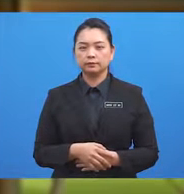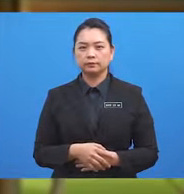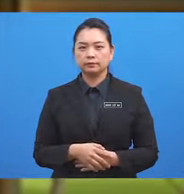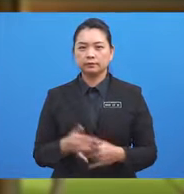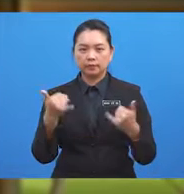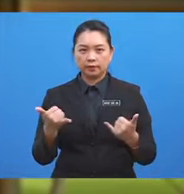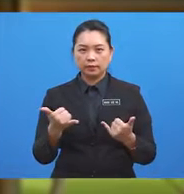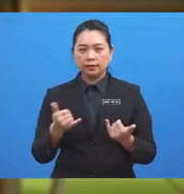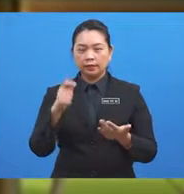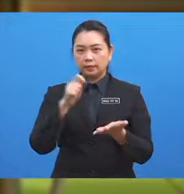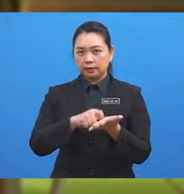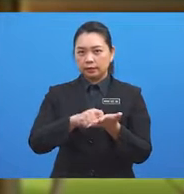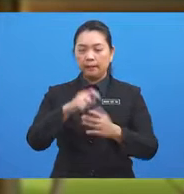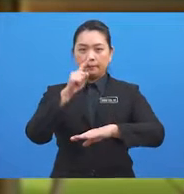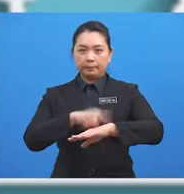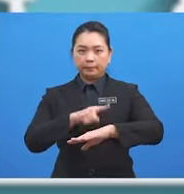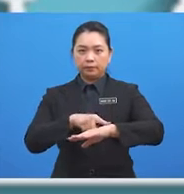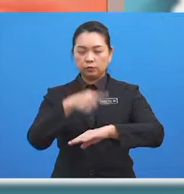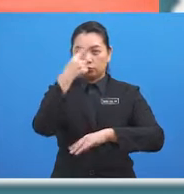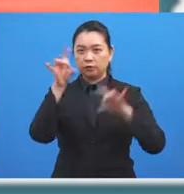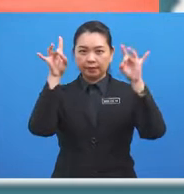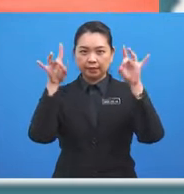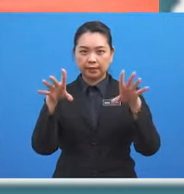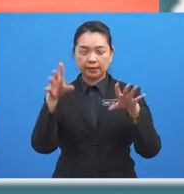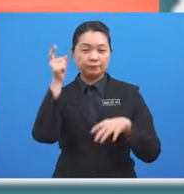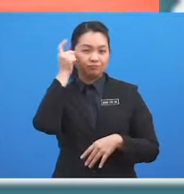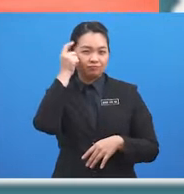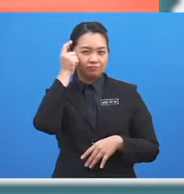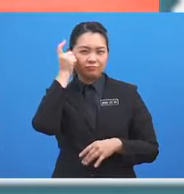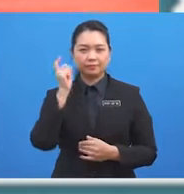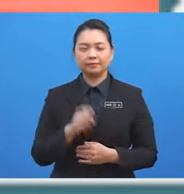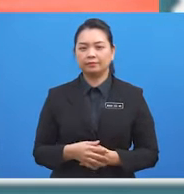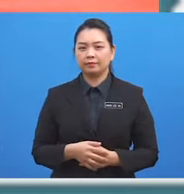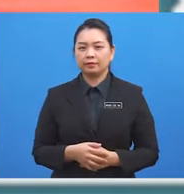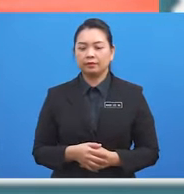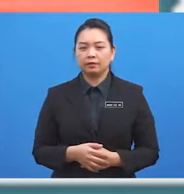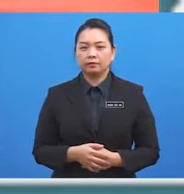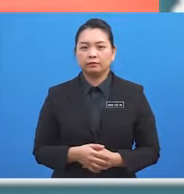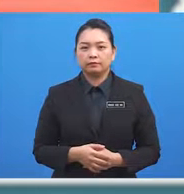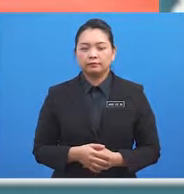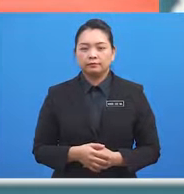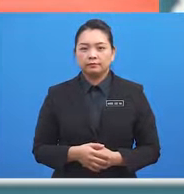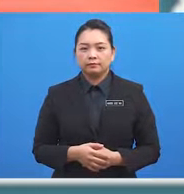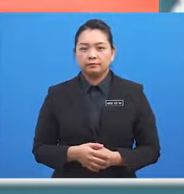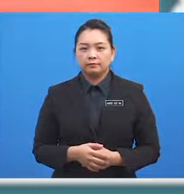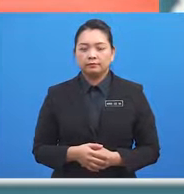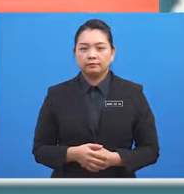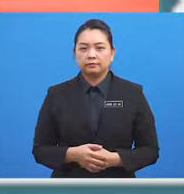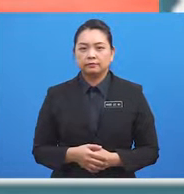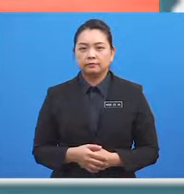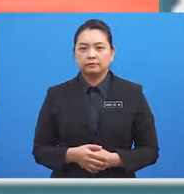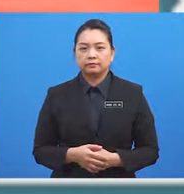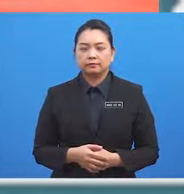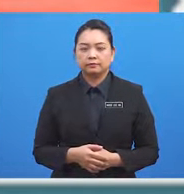Kini, tibalah masa untuk cikgu menguji minda murid-murid dengan melakukan aktiviti yang